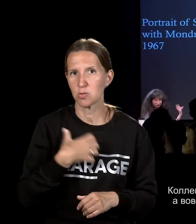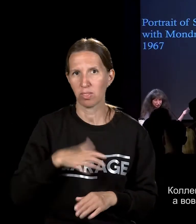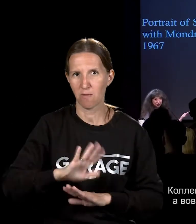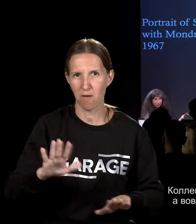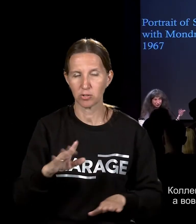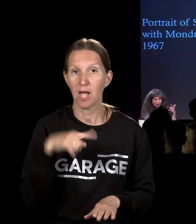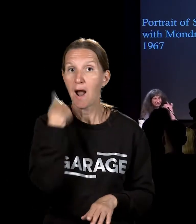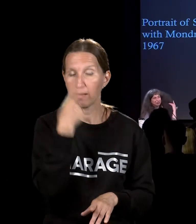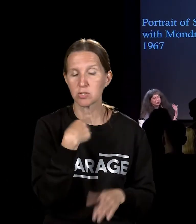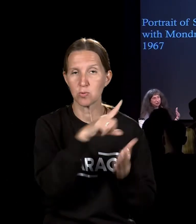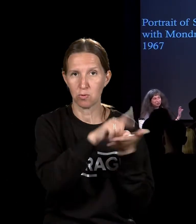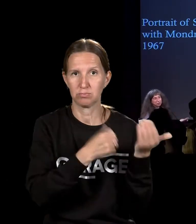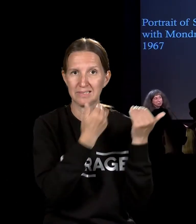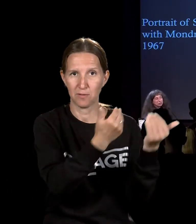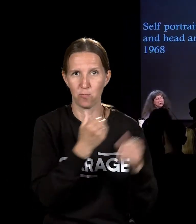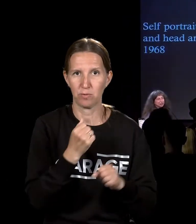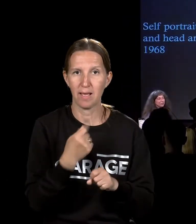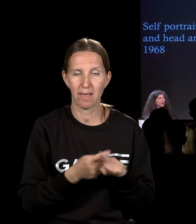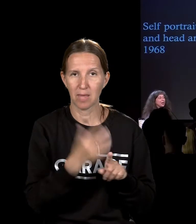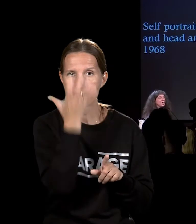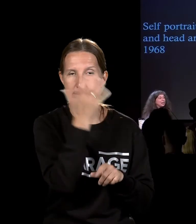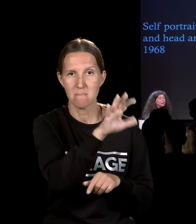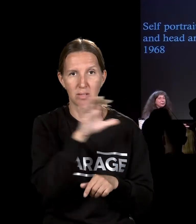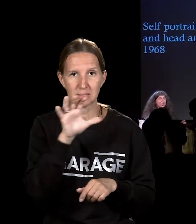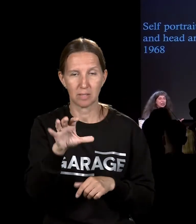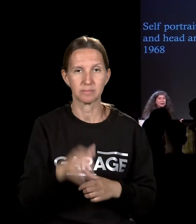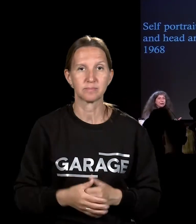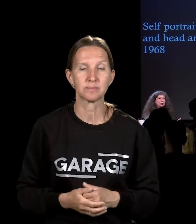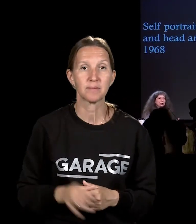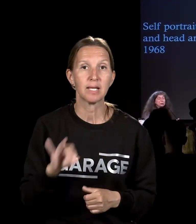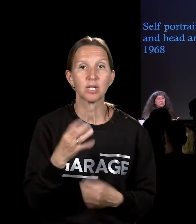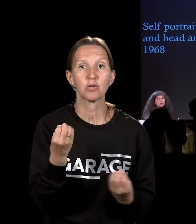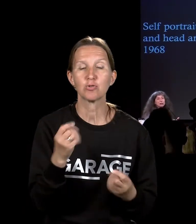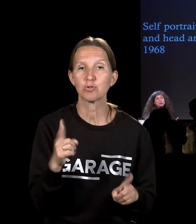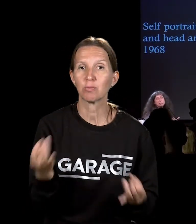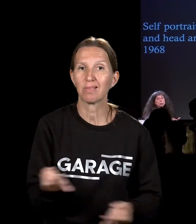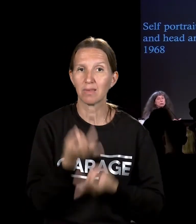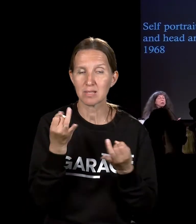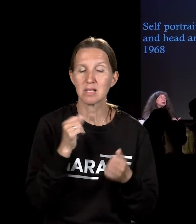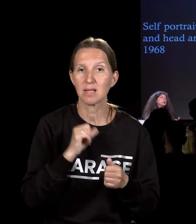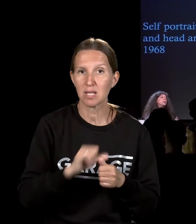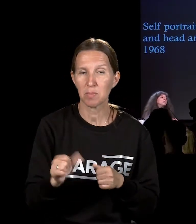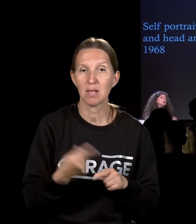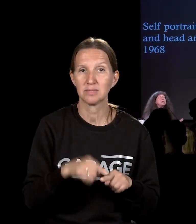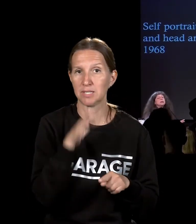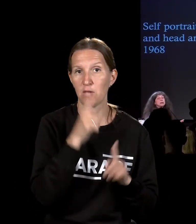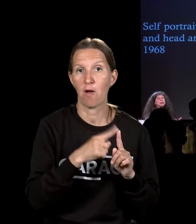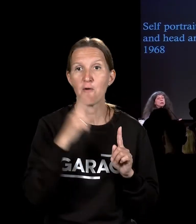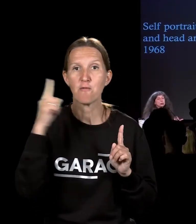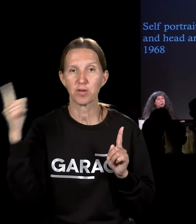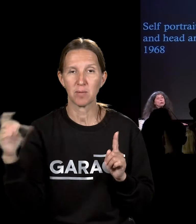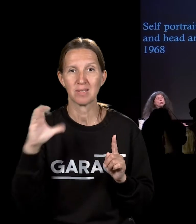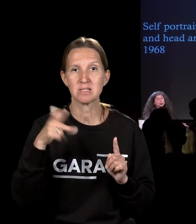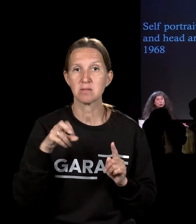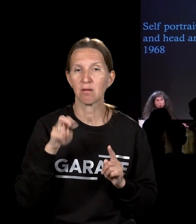сделано с него, это как бы маска. Интересным образом, именно с этих моментов, Сигал,